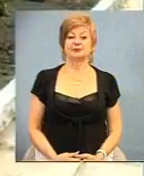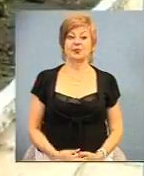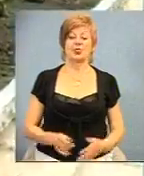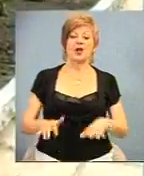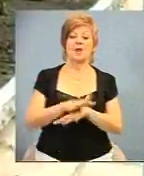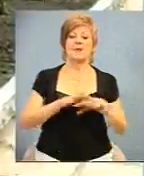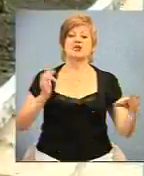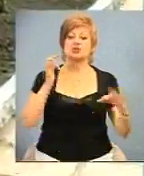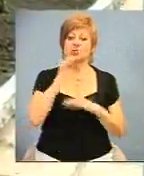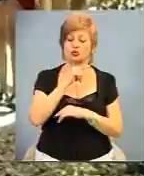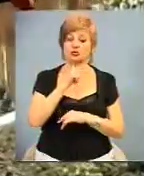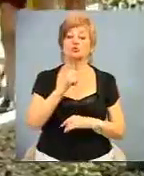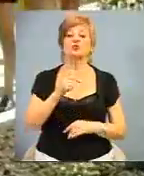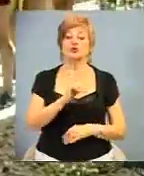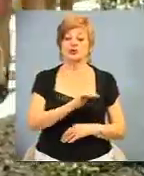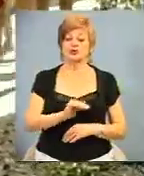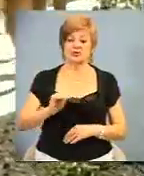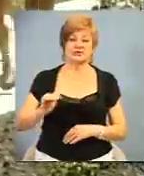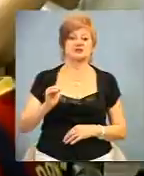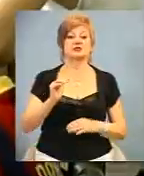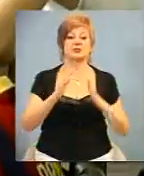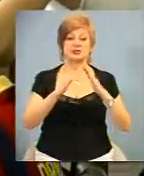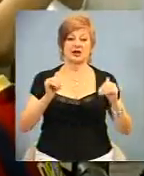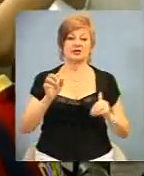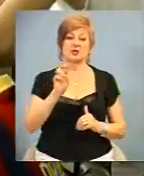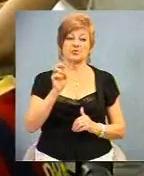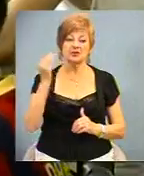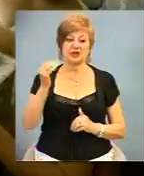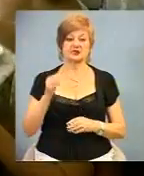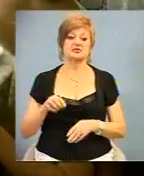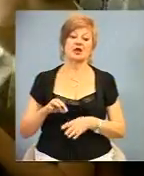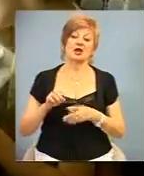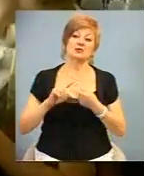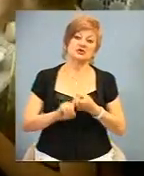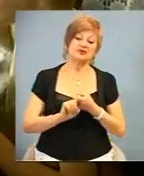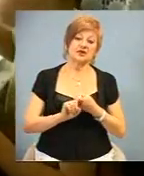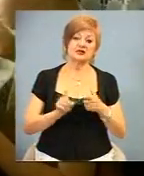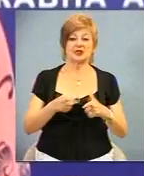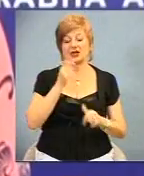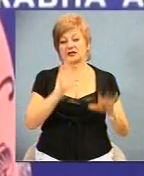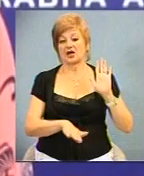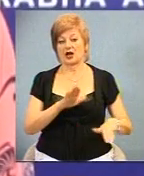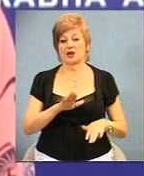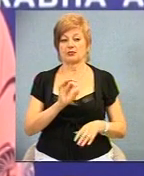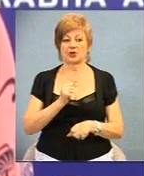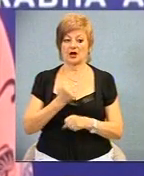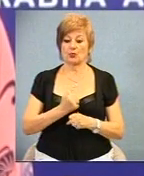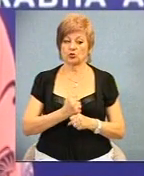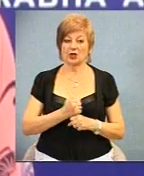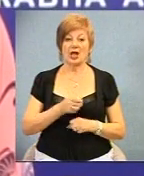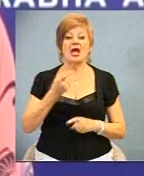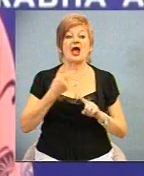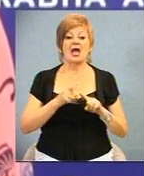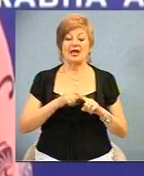Масове отруєння у Бердянському дитячому таборі, завезена інфекція чи недбальство персоналу? А этот оздоровительный,